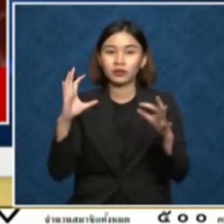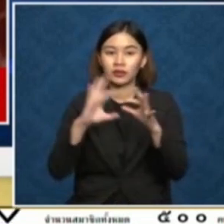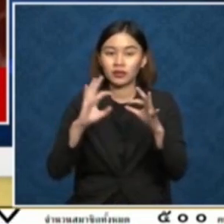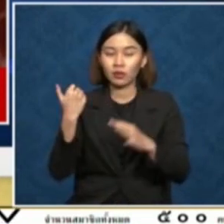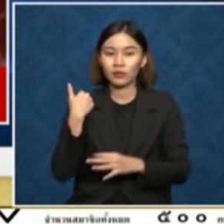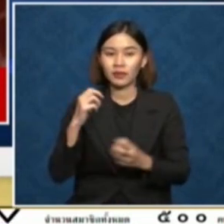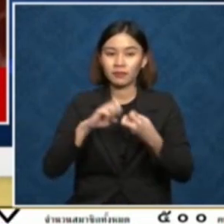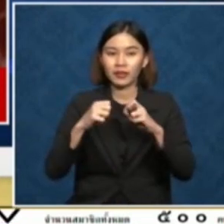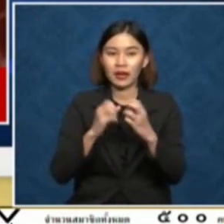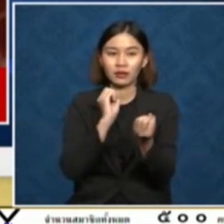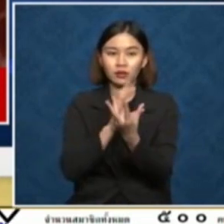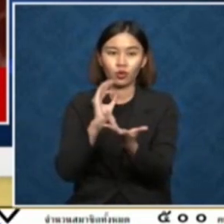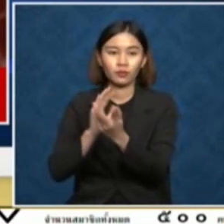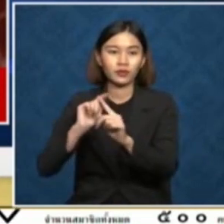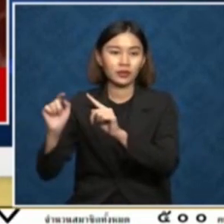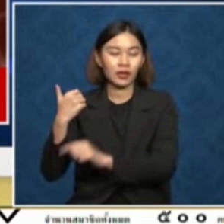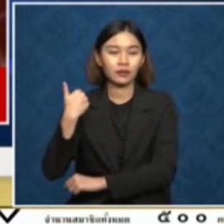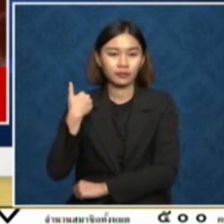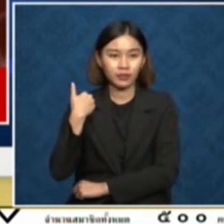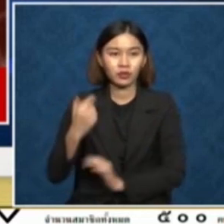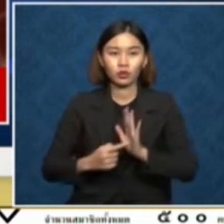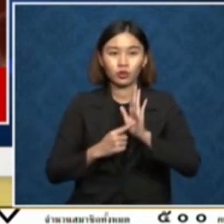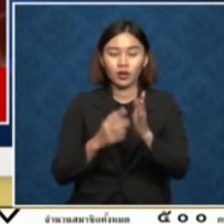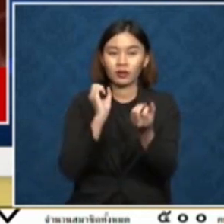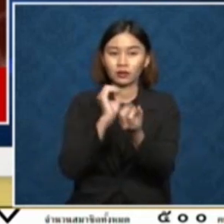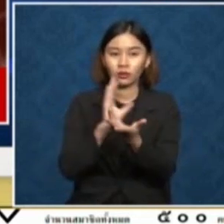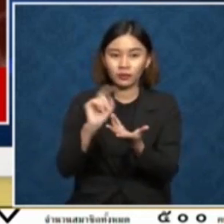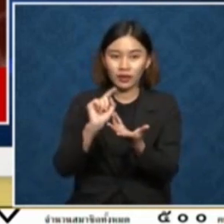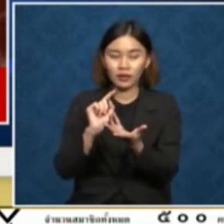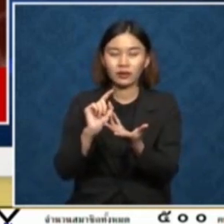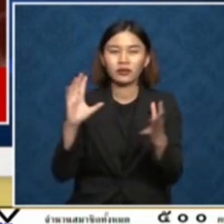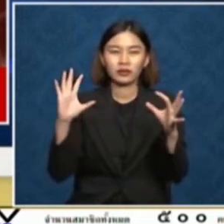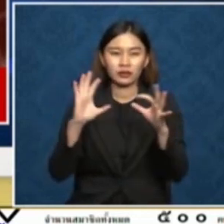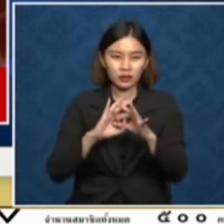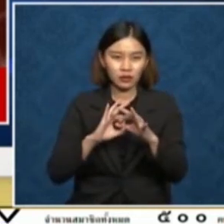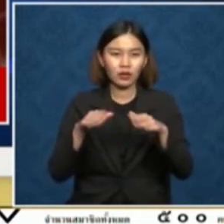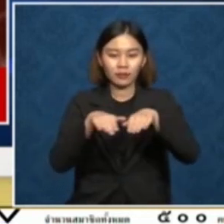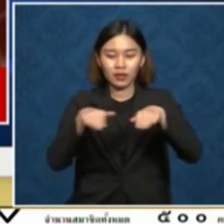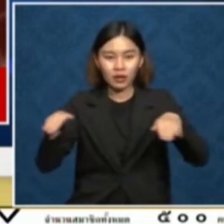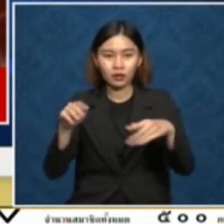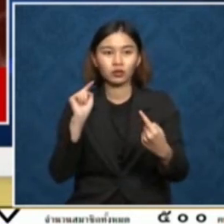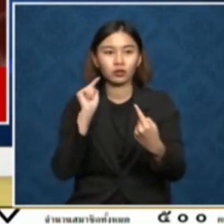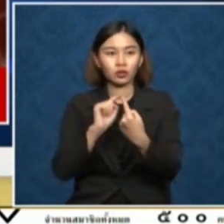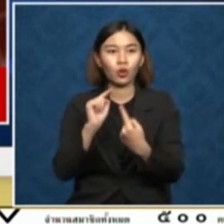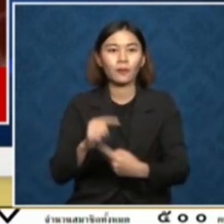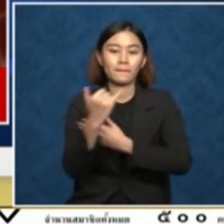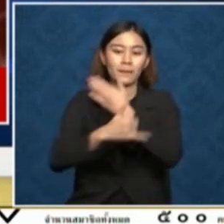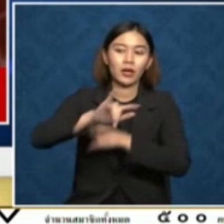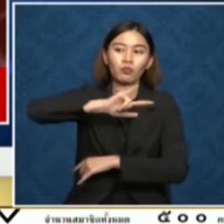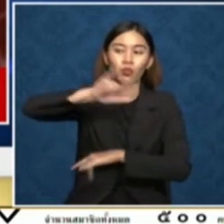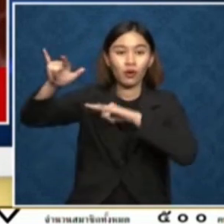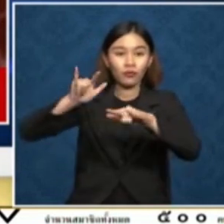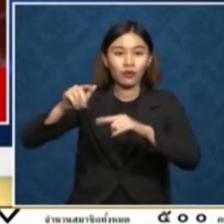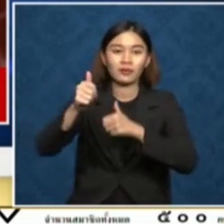ถึงการป้องกันปัญหาอย่างรอบด้านก่อนครับนอกจากนั้นครับยังรวมไปถึงประเด็นอื่นๆที่เกี่ยวข้